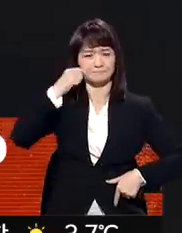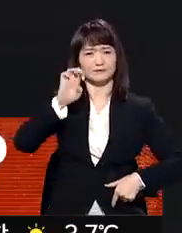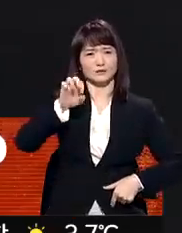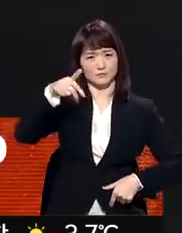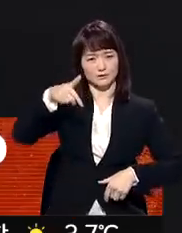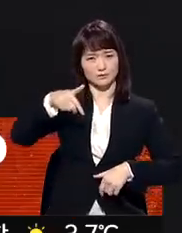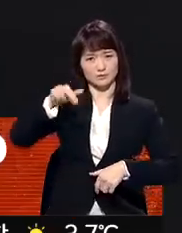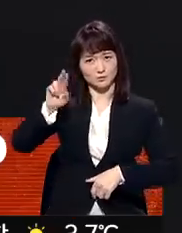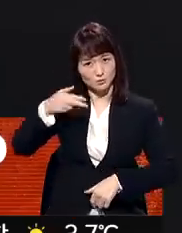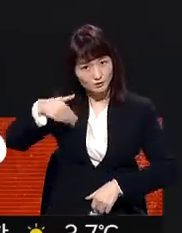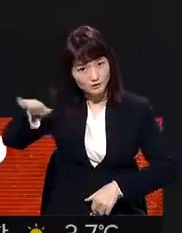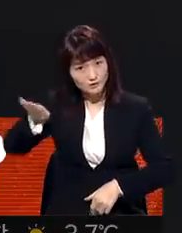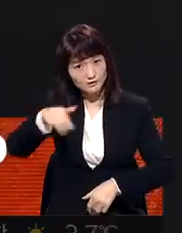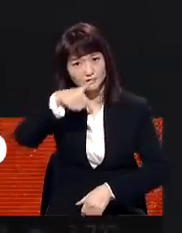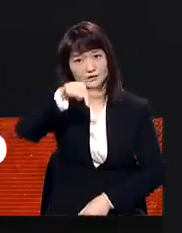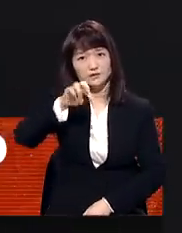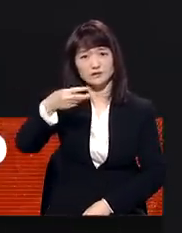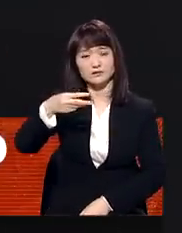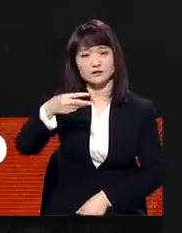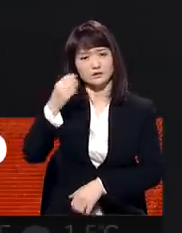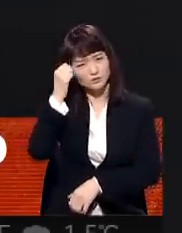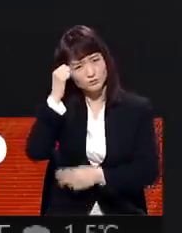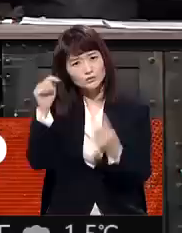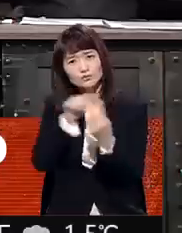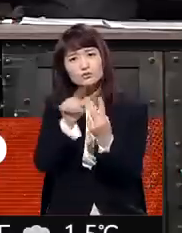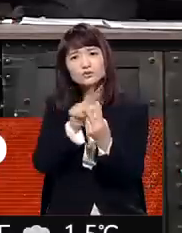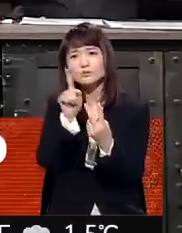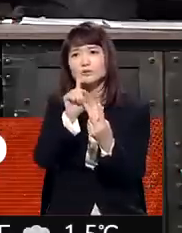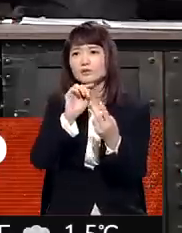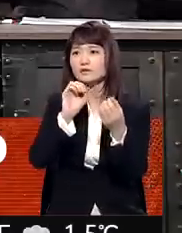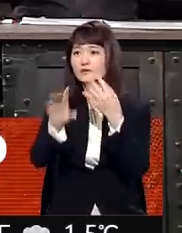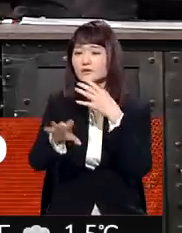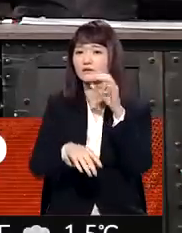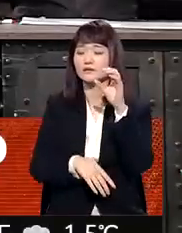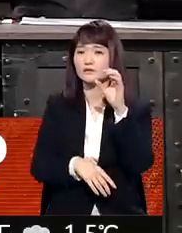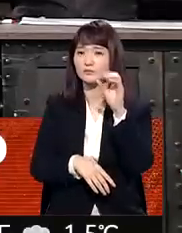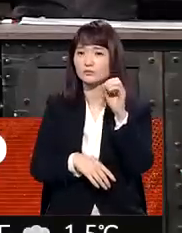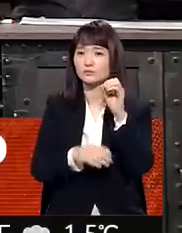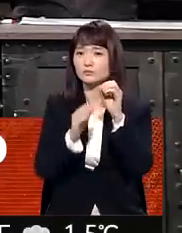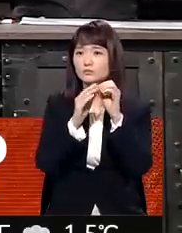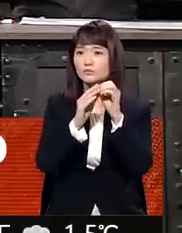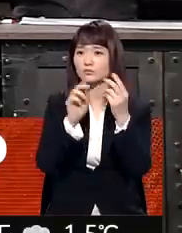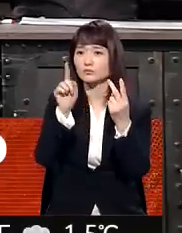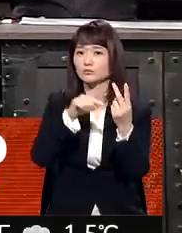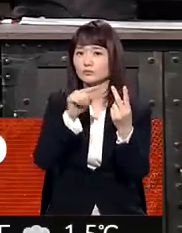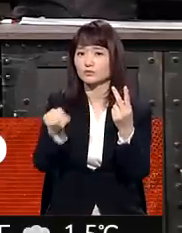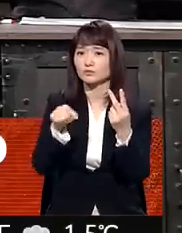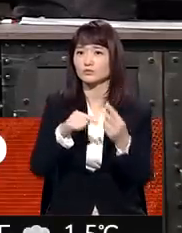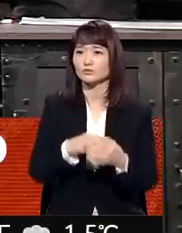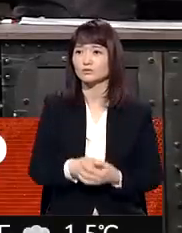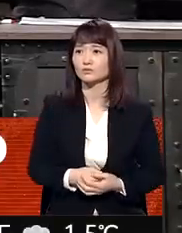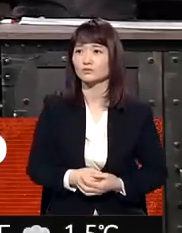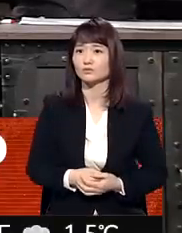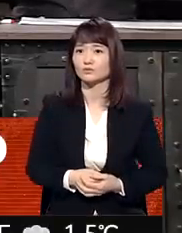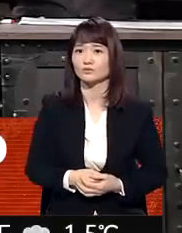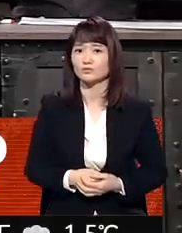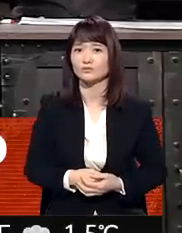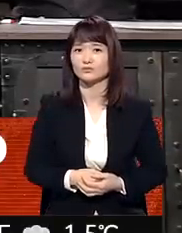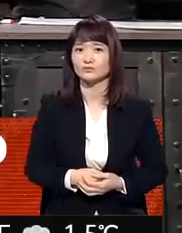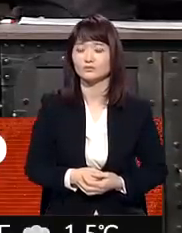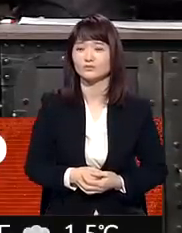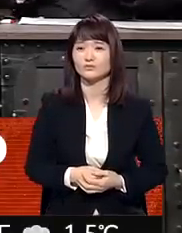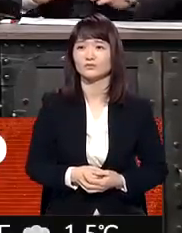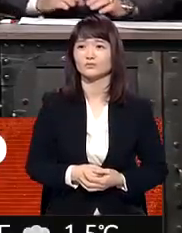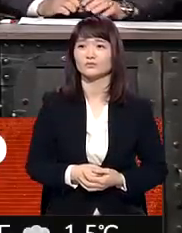파주로 가시든지 거실에서 주무시든지 동그라미 아 좋습니다 오늘 깜짝 놀랐어